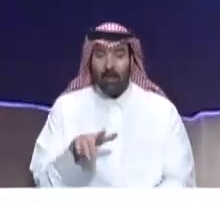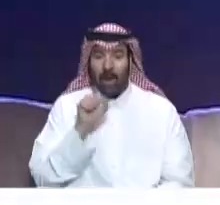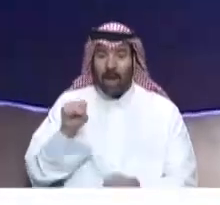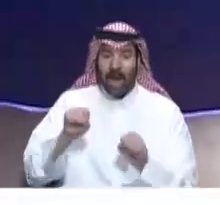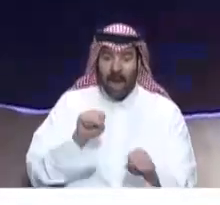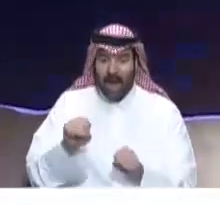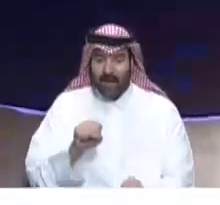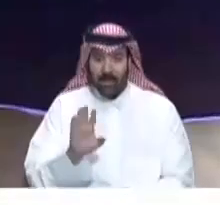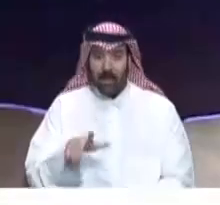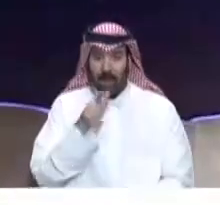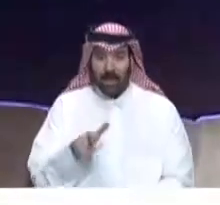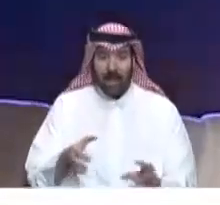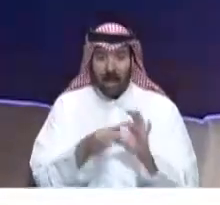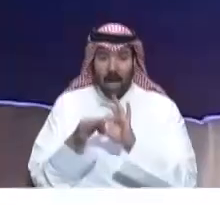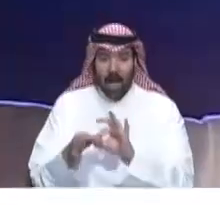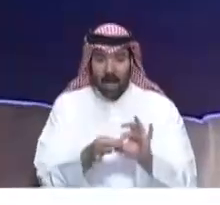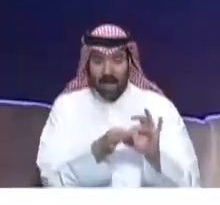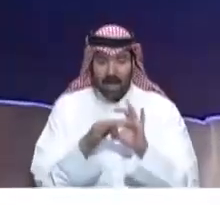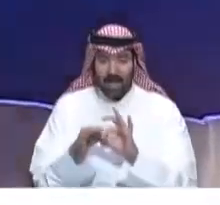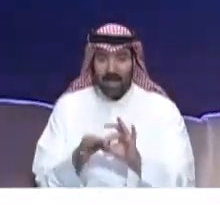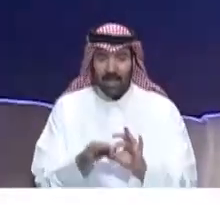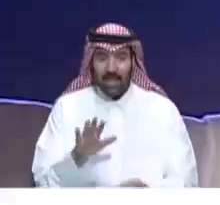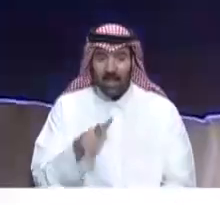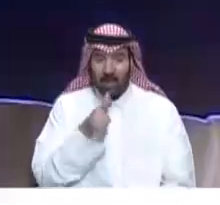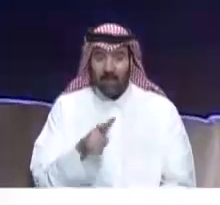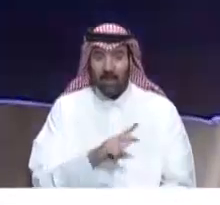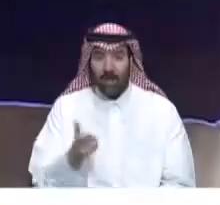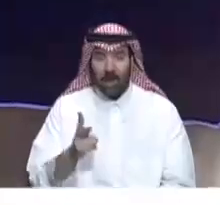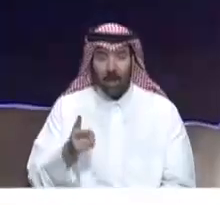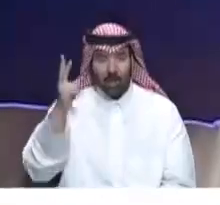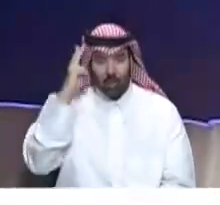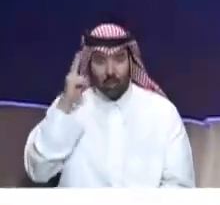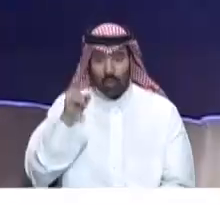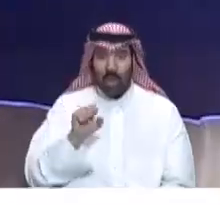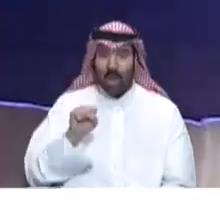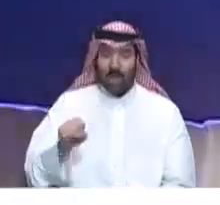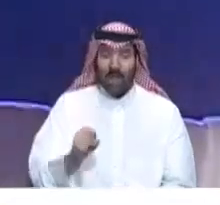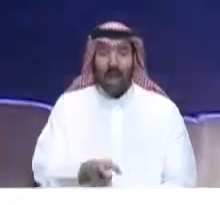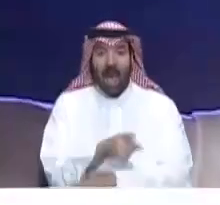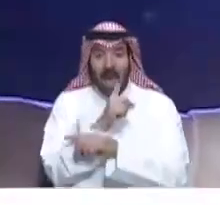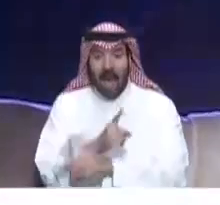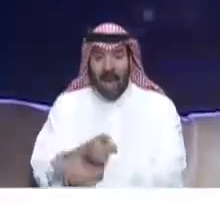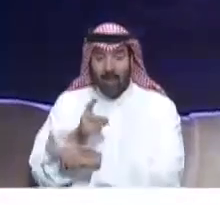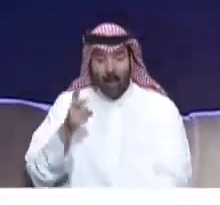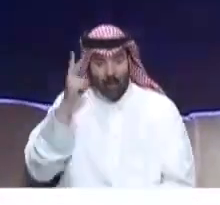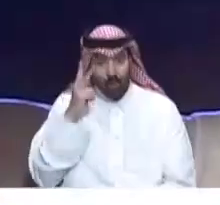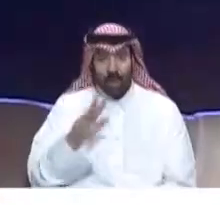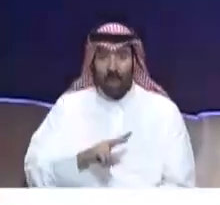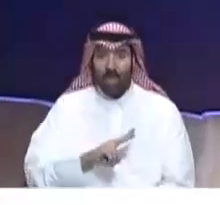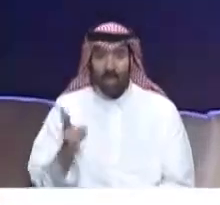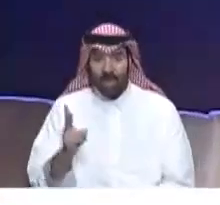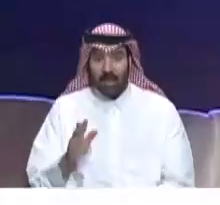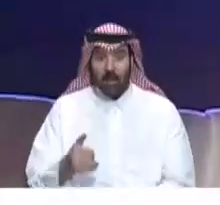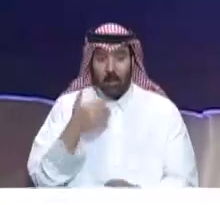معينة تعنى بربطها بالجانب الأدائي الوطني الفلكلوري مثل العرض السعودية وما إلى ذلك